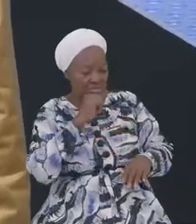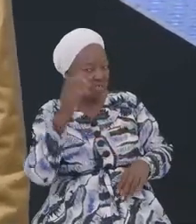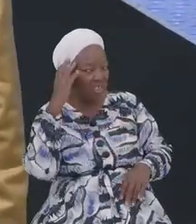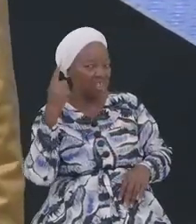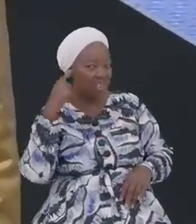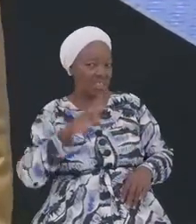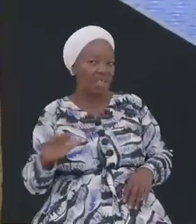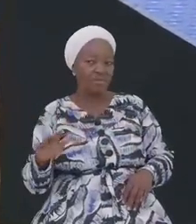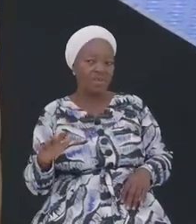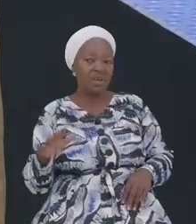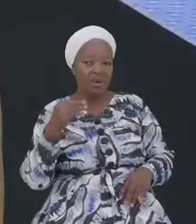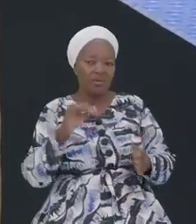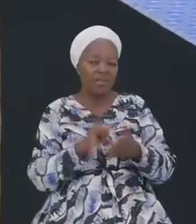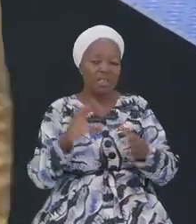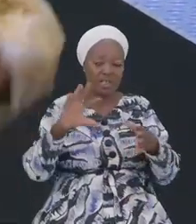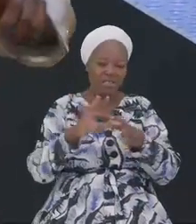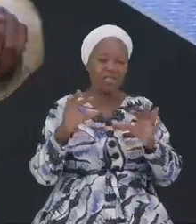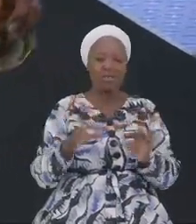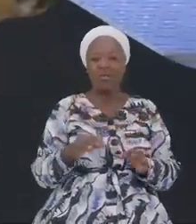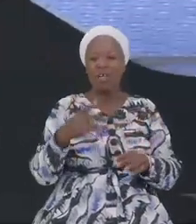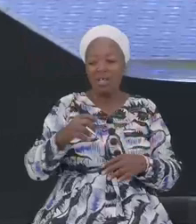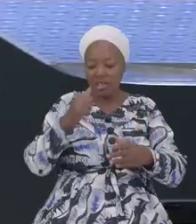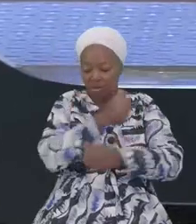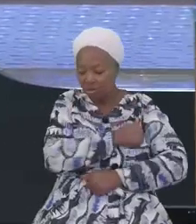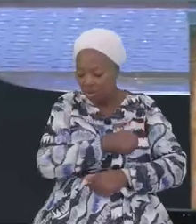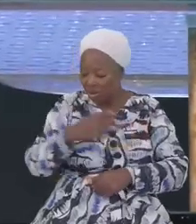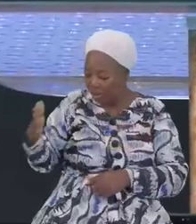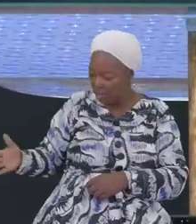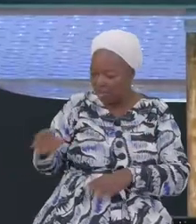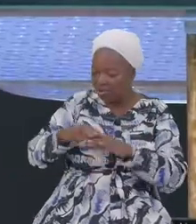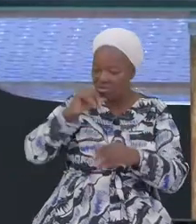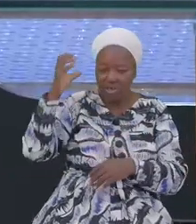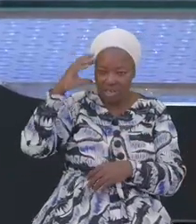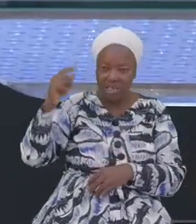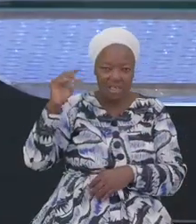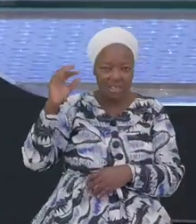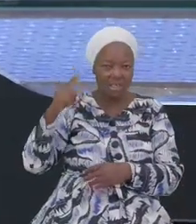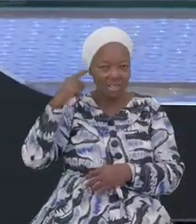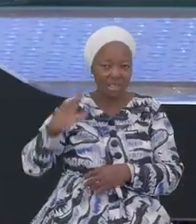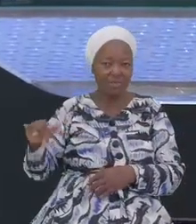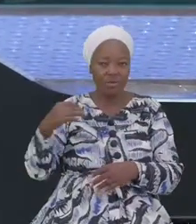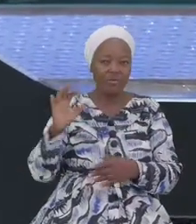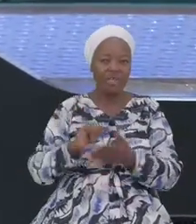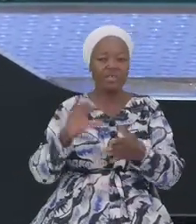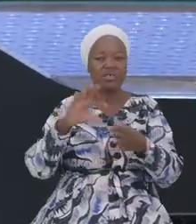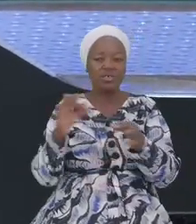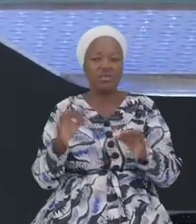son des chaînes qui tombèrent. L'autre soldat là-bas n'a pas entendu le bruit des chaînes qui